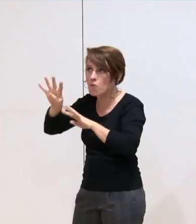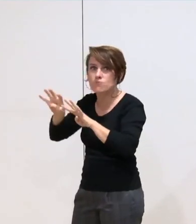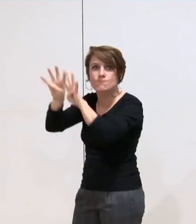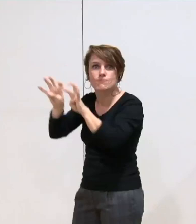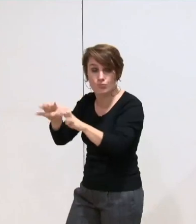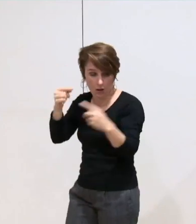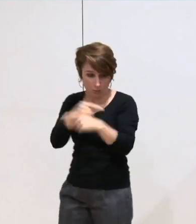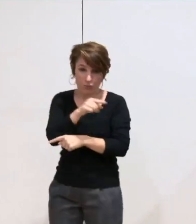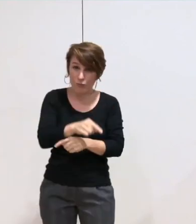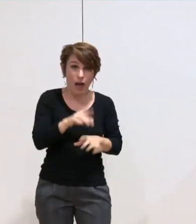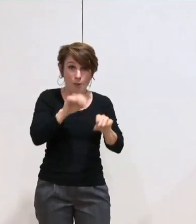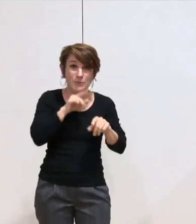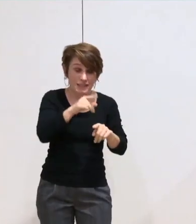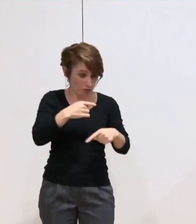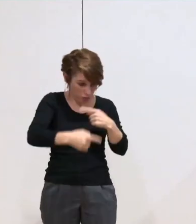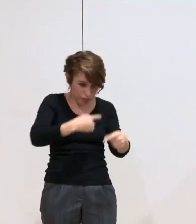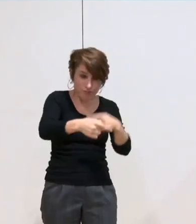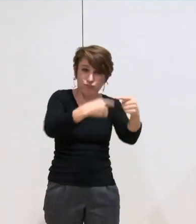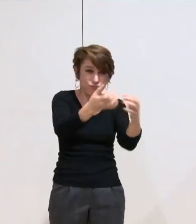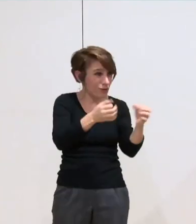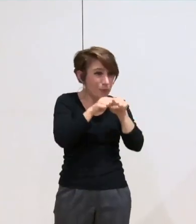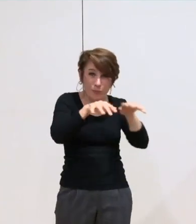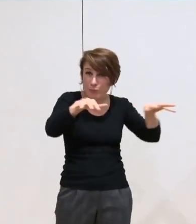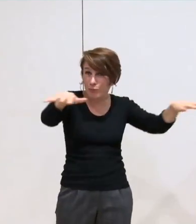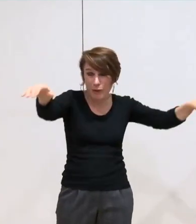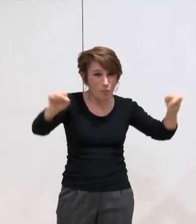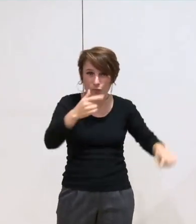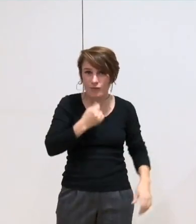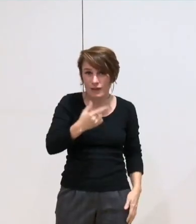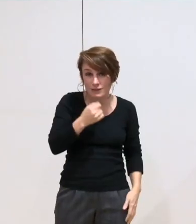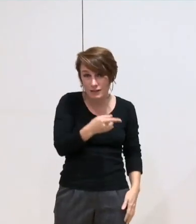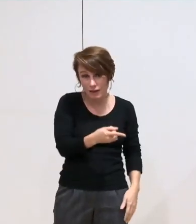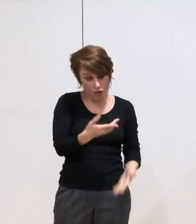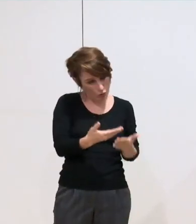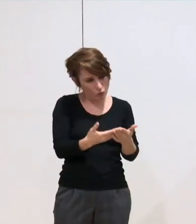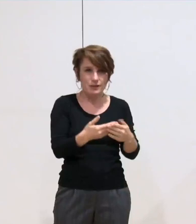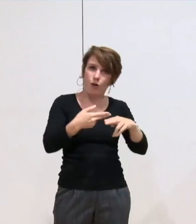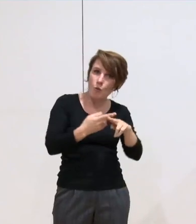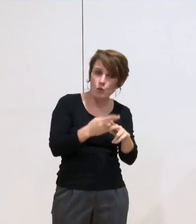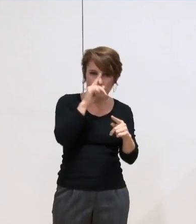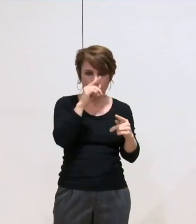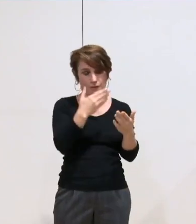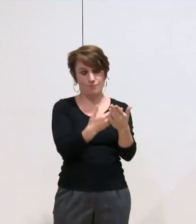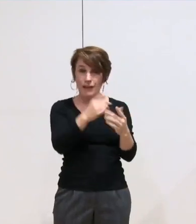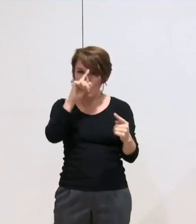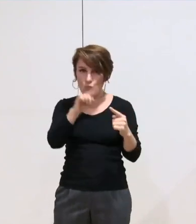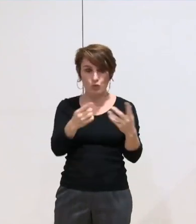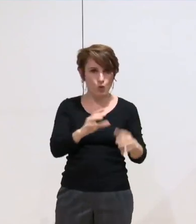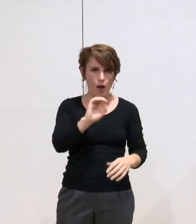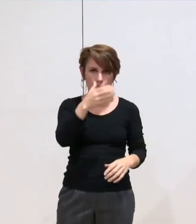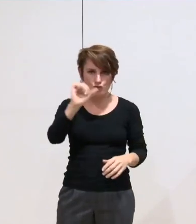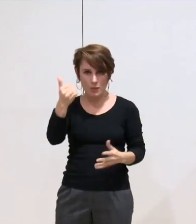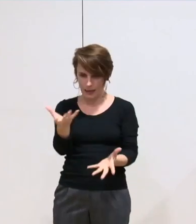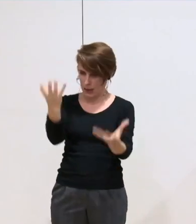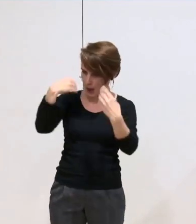faire profiter d'autres utilisateurs de ces améliorations. Ce sont donc des outils en faveur de l'appropriation du numérique. Dans un